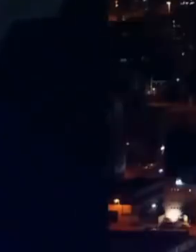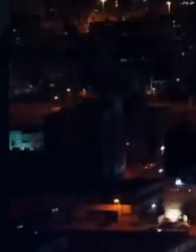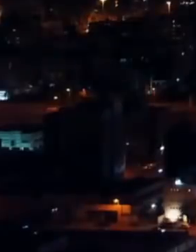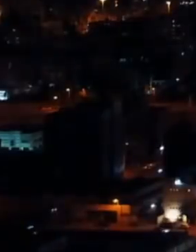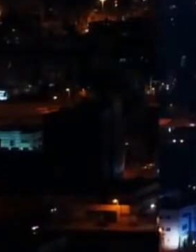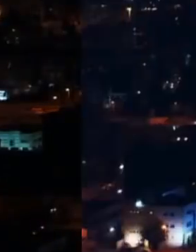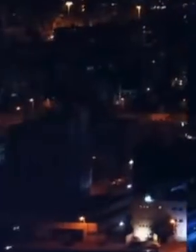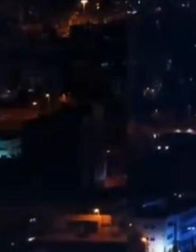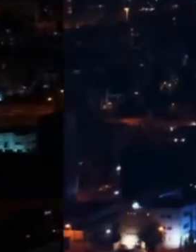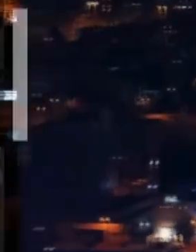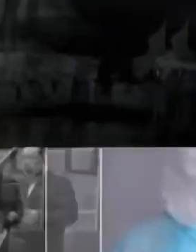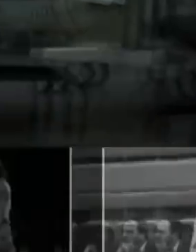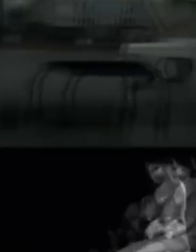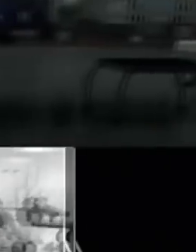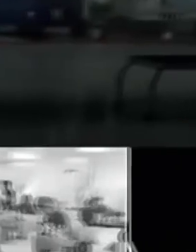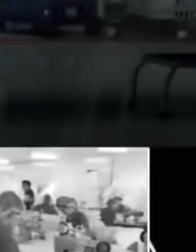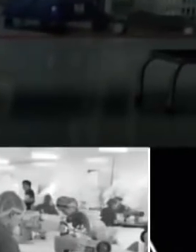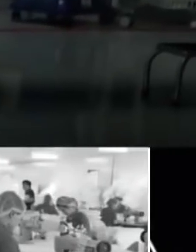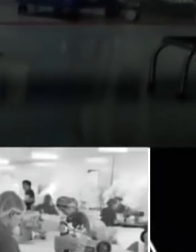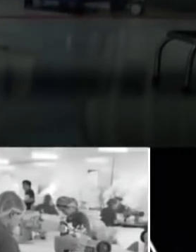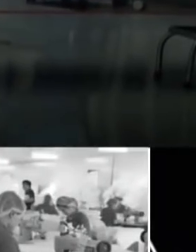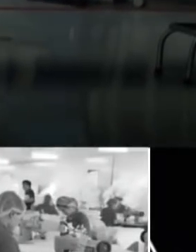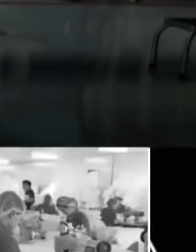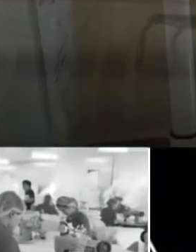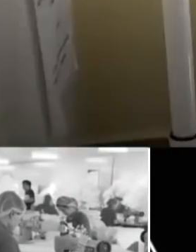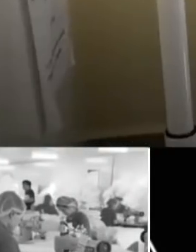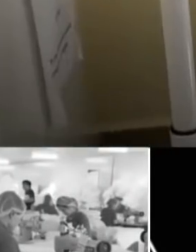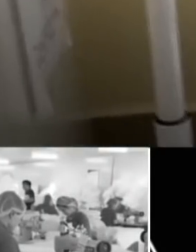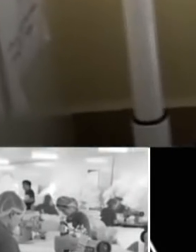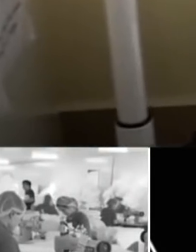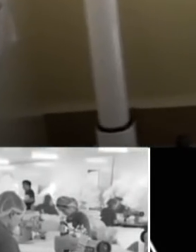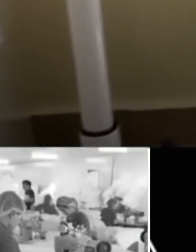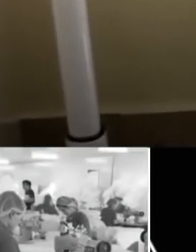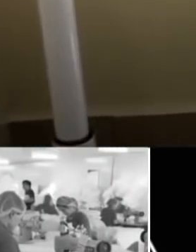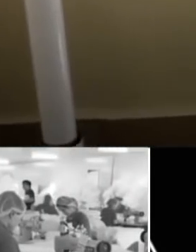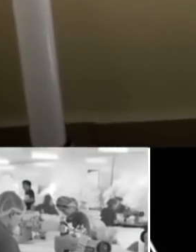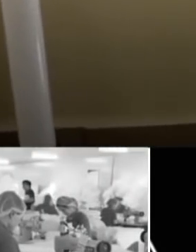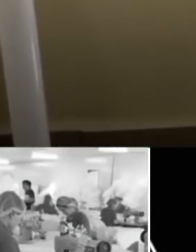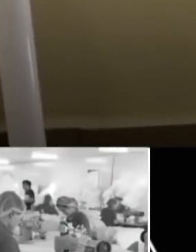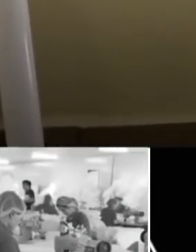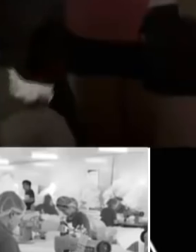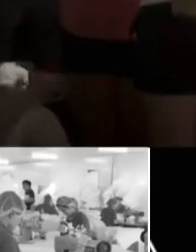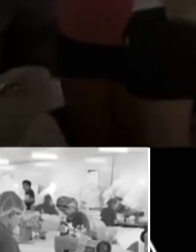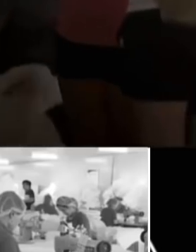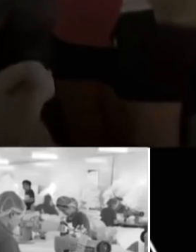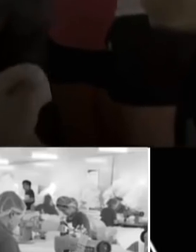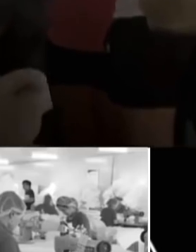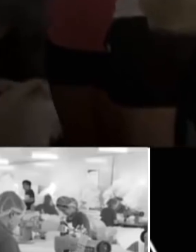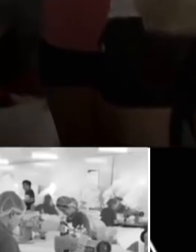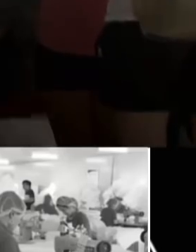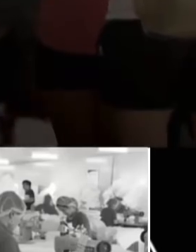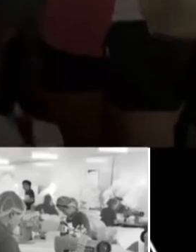חדשות הלילה, מתחילות. תמונת התחלואה נחשפת. לפי תוצאות ראשונות מהסקר הסרולוגי,